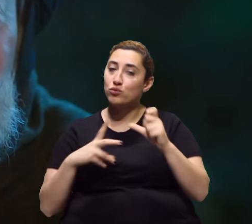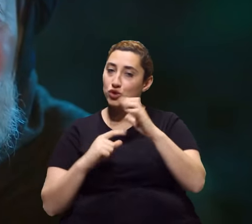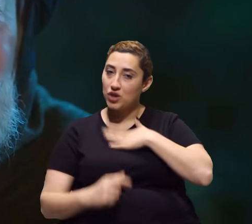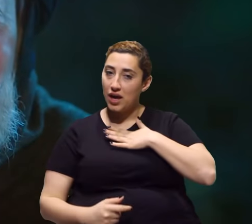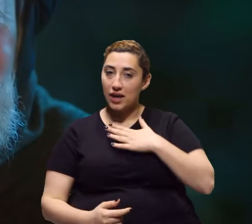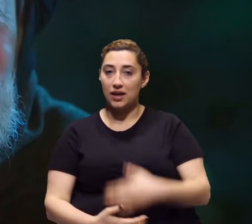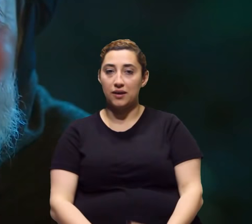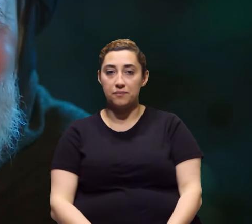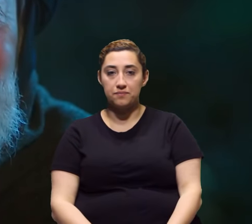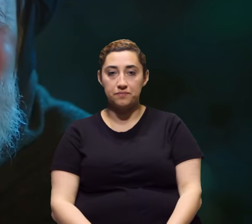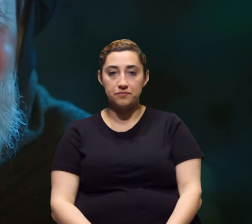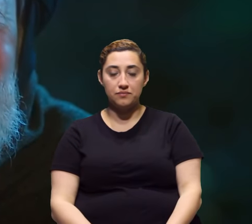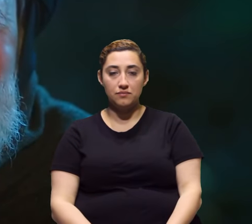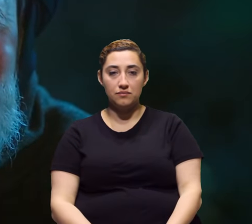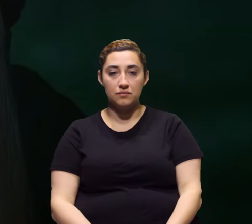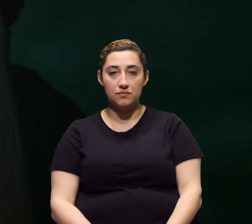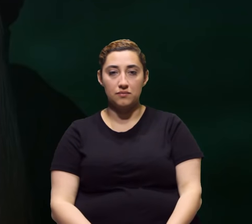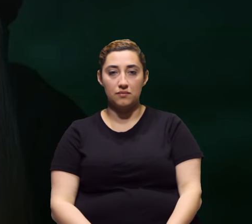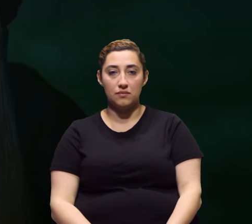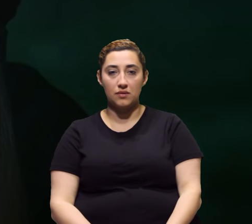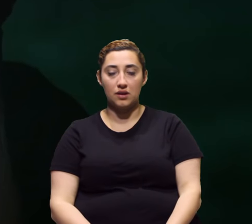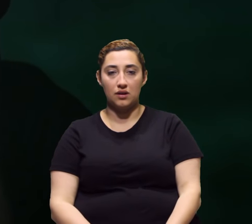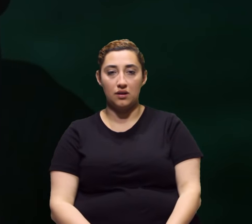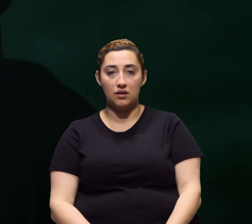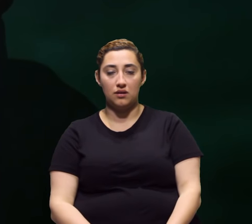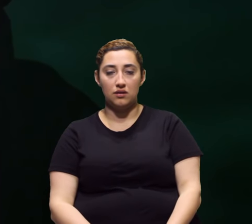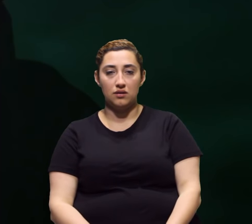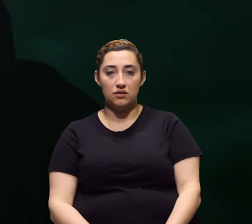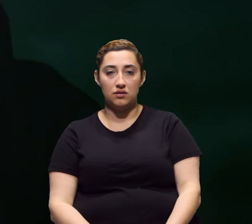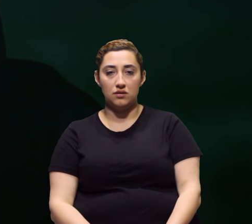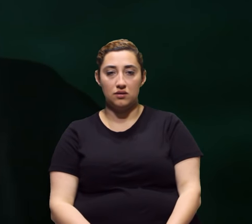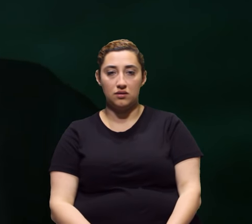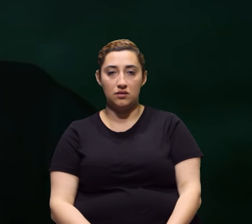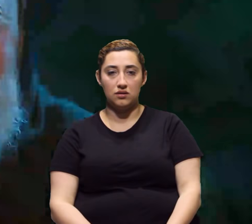şeyhim. Şey hafifçe kafa salladı.